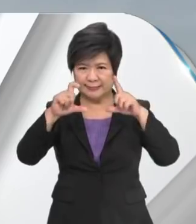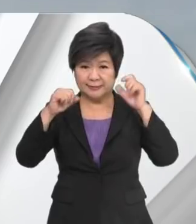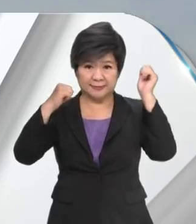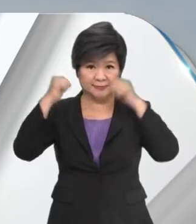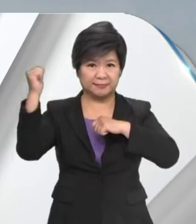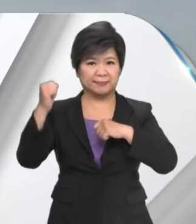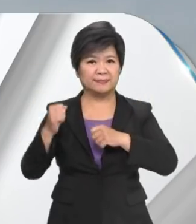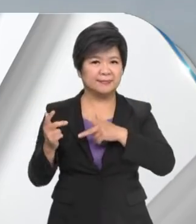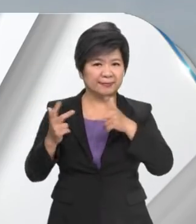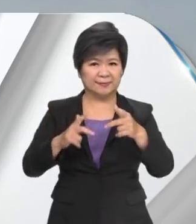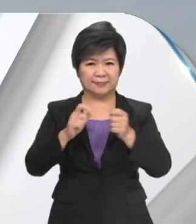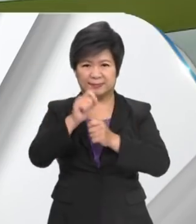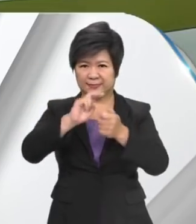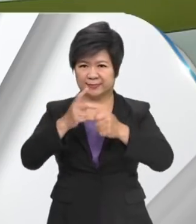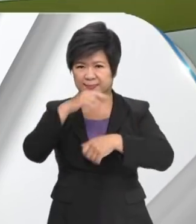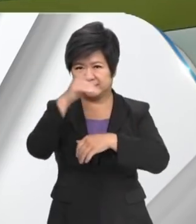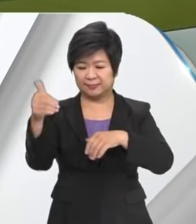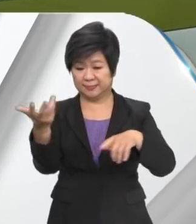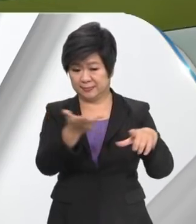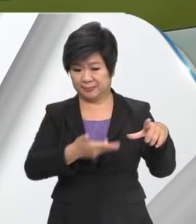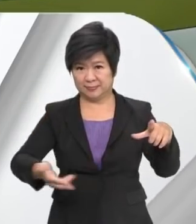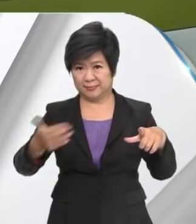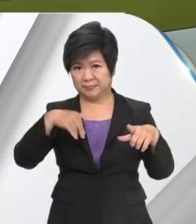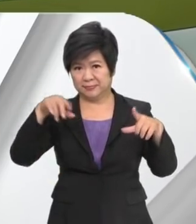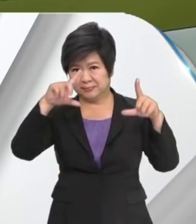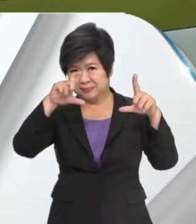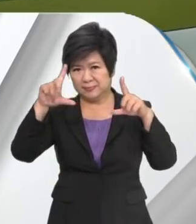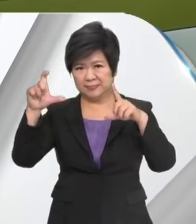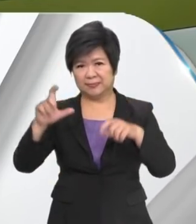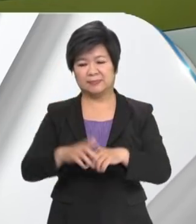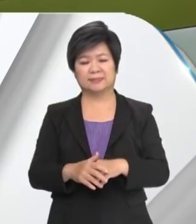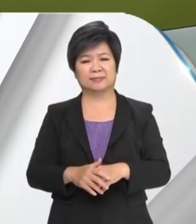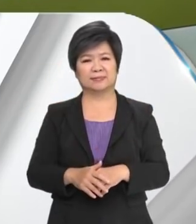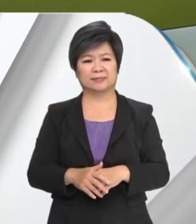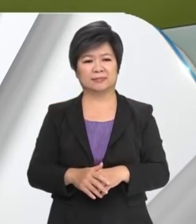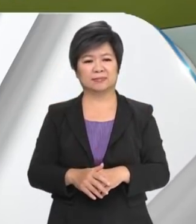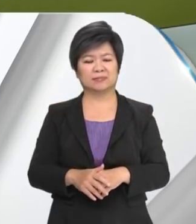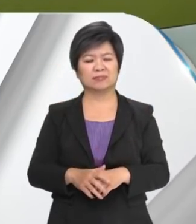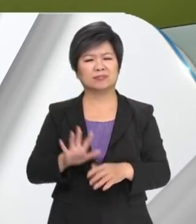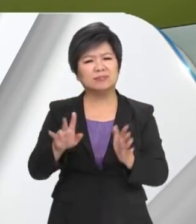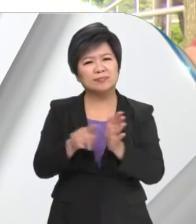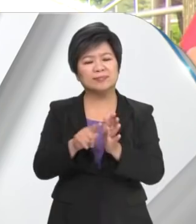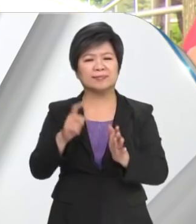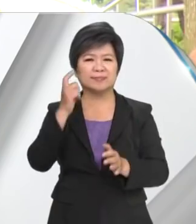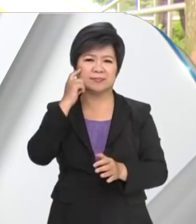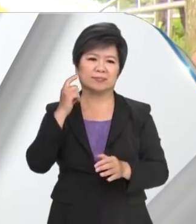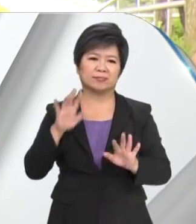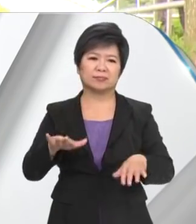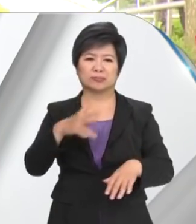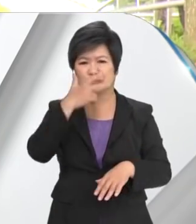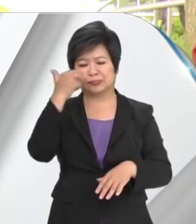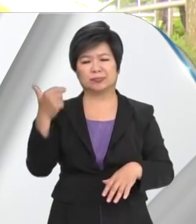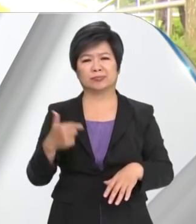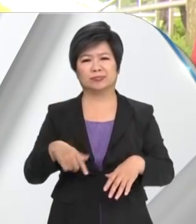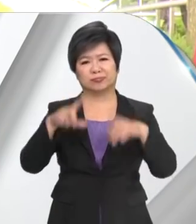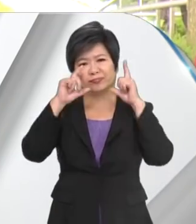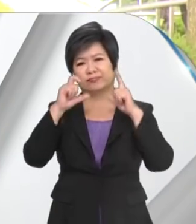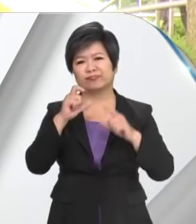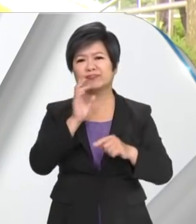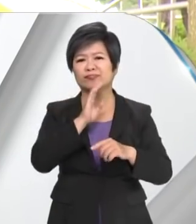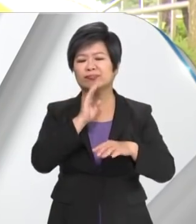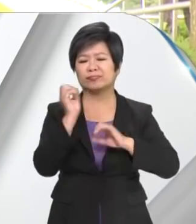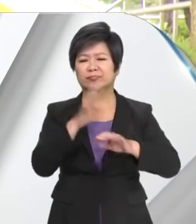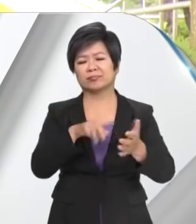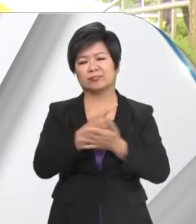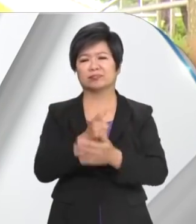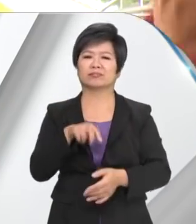永福山水库当翕相，就惊无翕到。 有时候有没有？我想说今天偷懒，不要拍照了，我就纯粹走